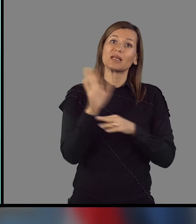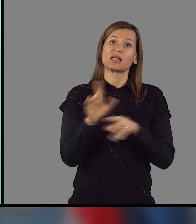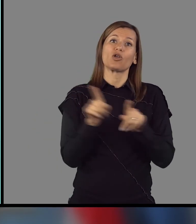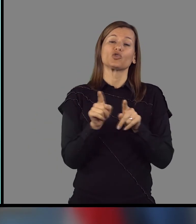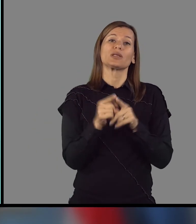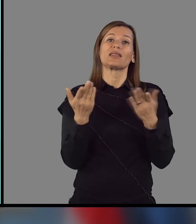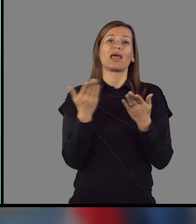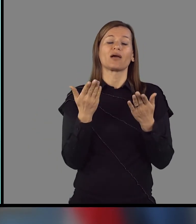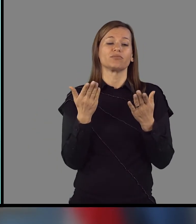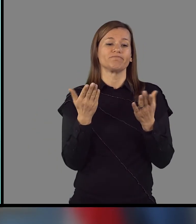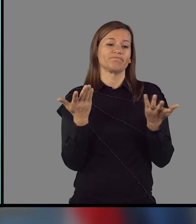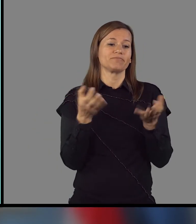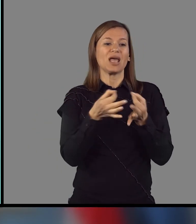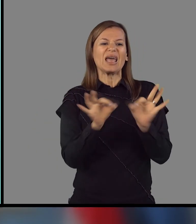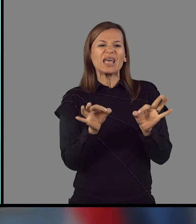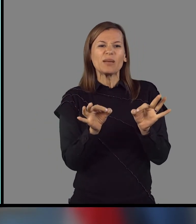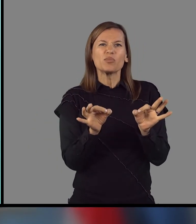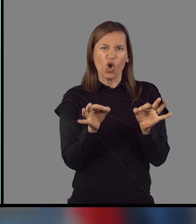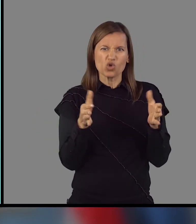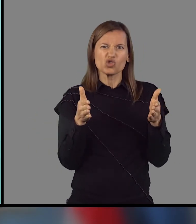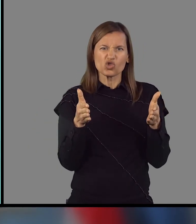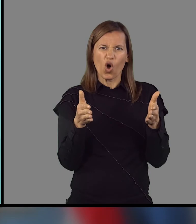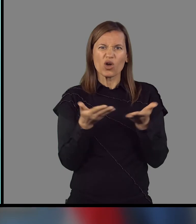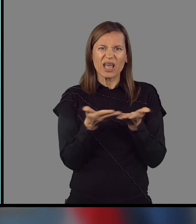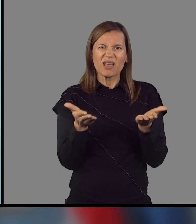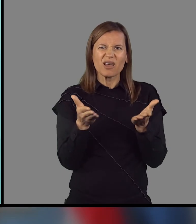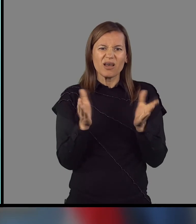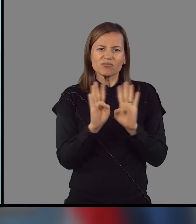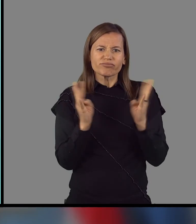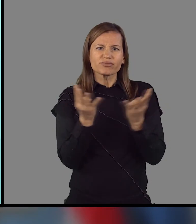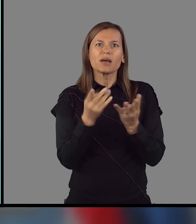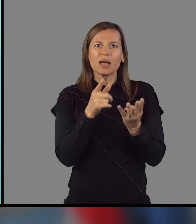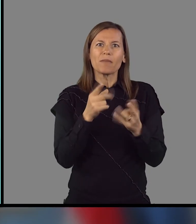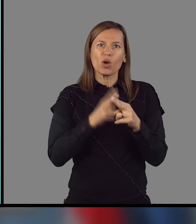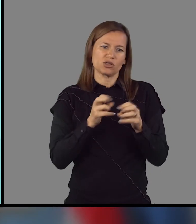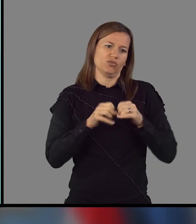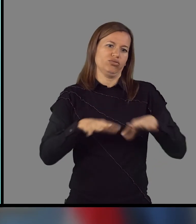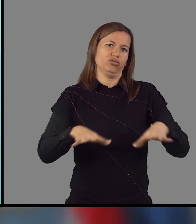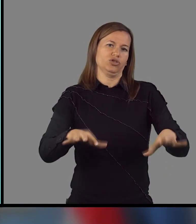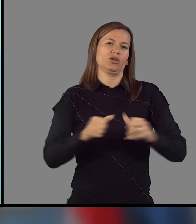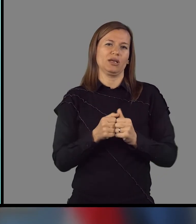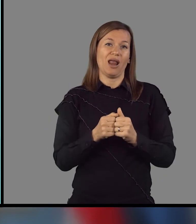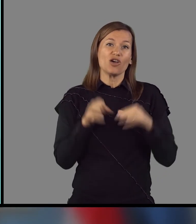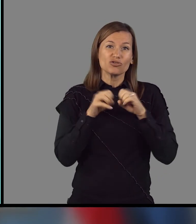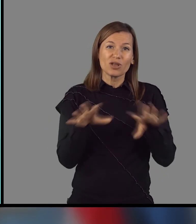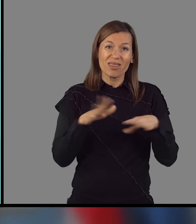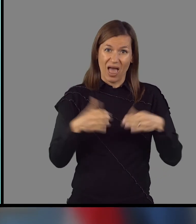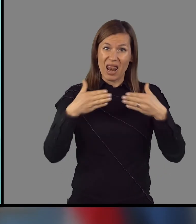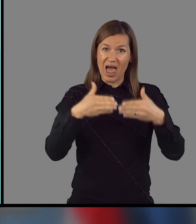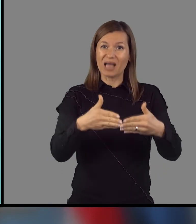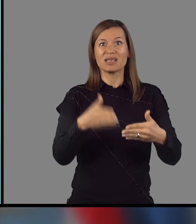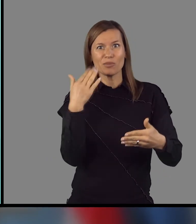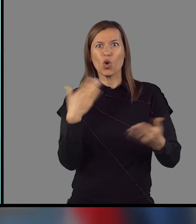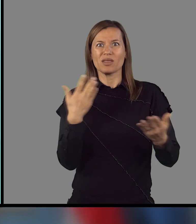strokovnjaki, lahko predstavljala celo nek inkubator, kjer se je bolezen lažje širila, kot bi se sicer.